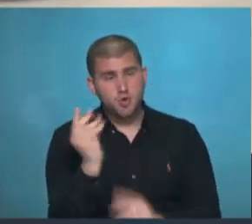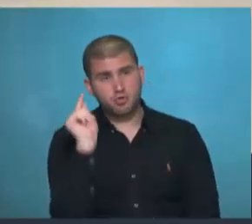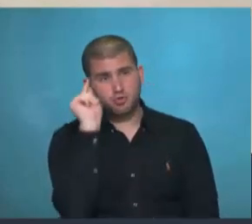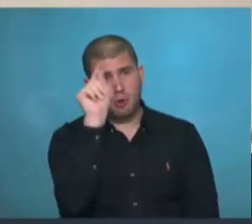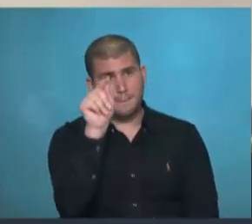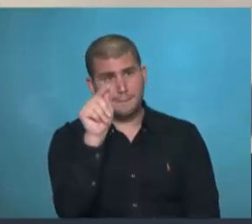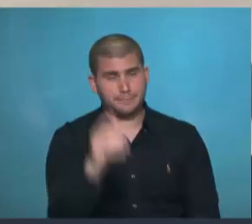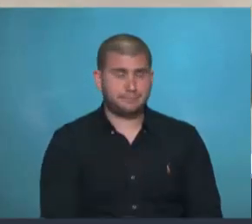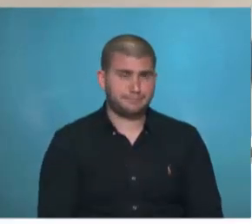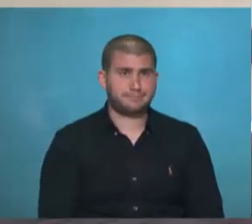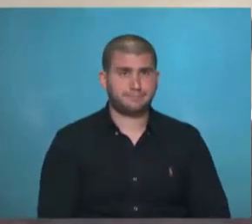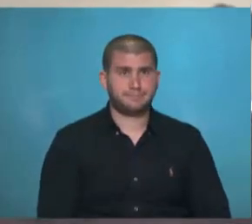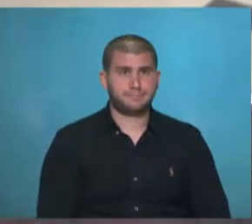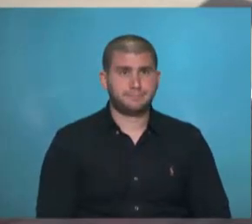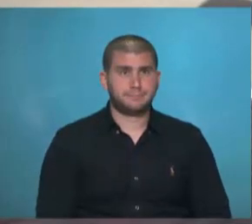שם.